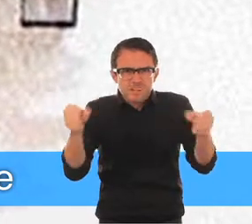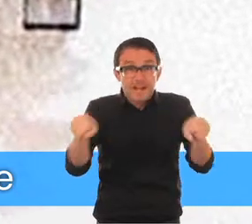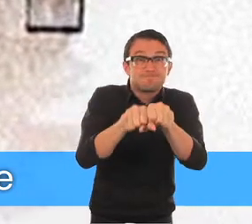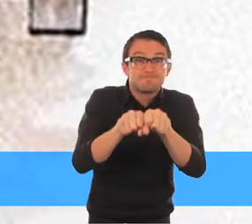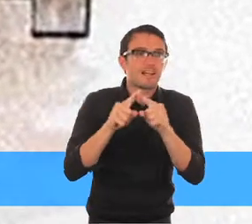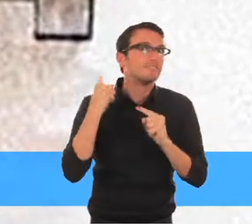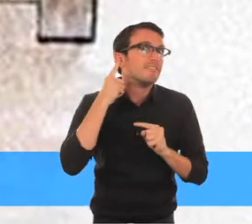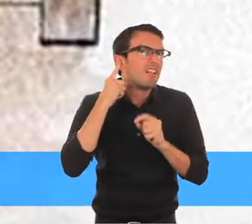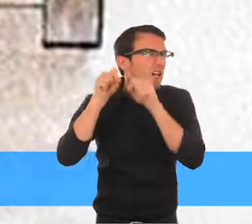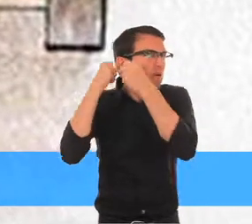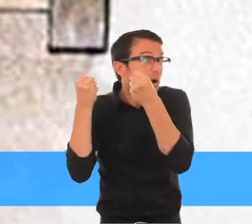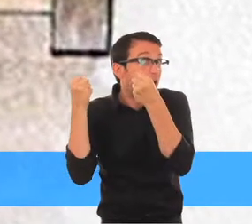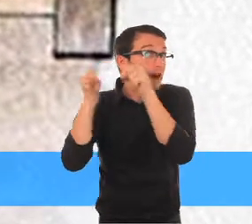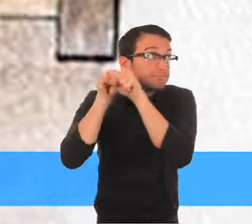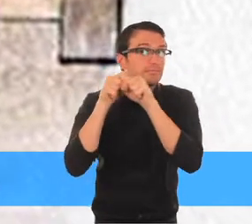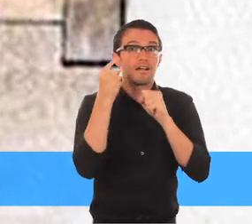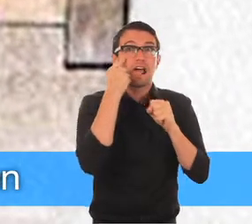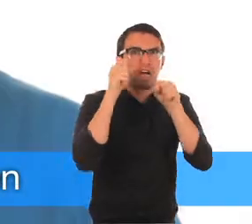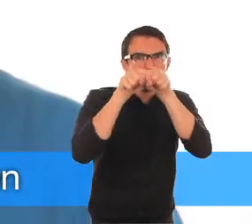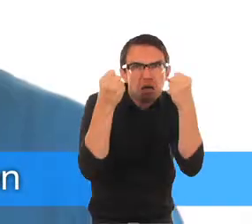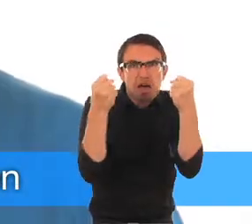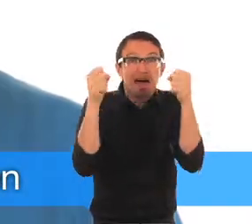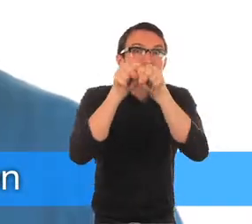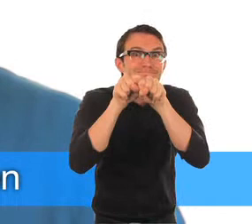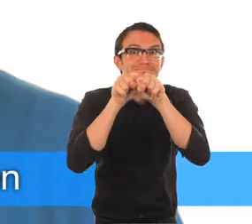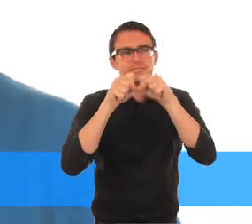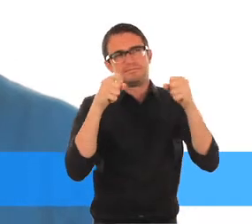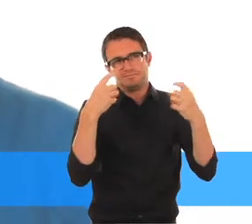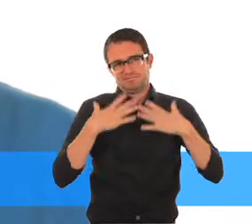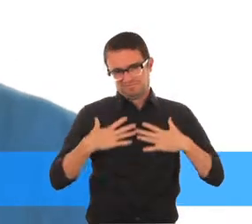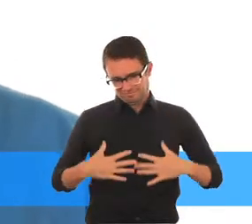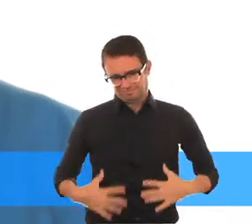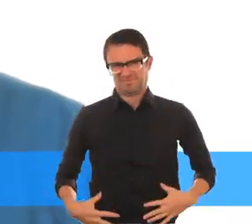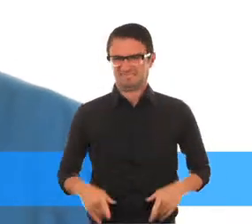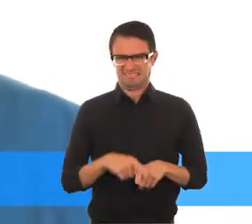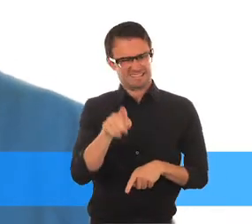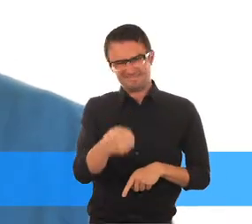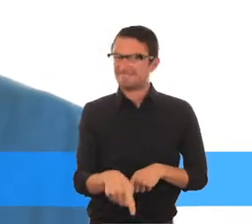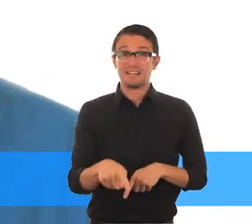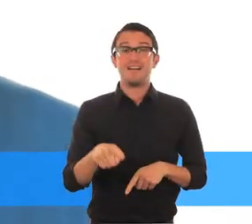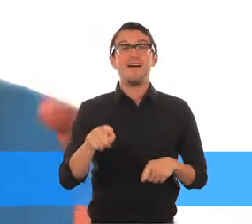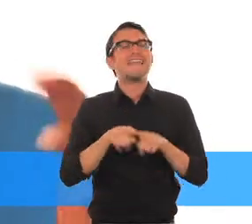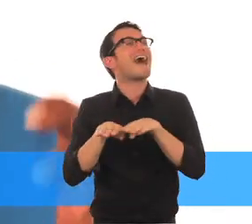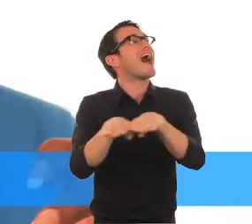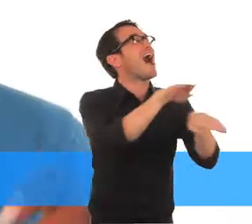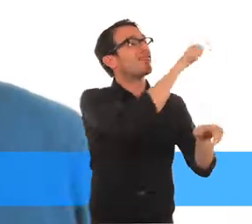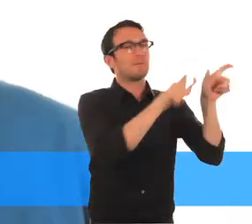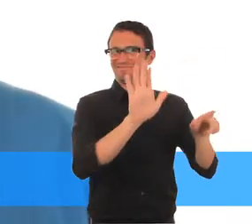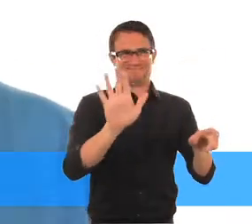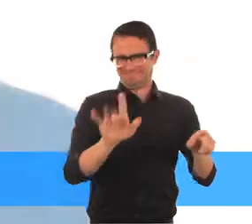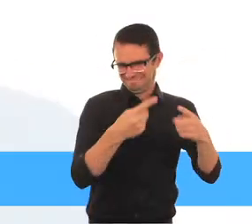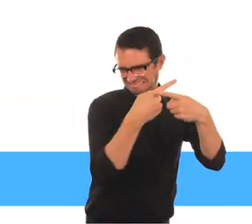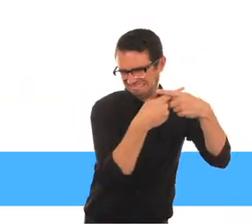personne pour qu'elle soit acceptée et intégrée dans la société. Cette approche place peu d'espérance en les enfants handicapés. Elle qualifie l'enfant